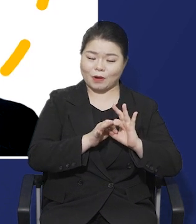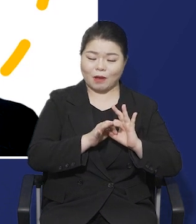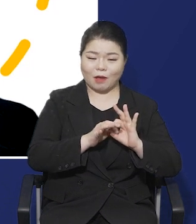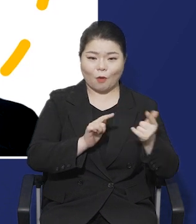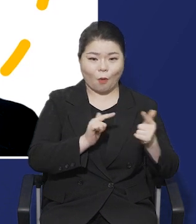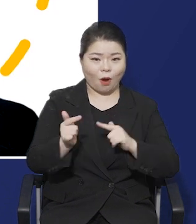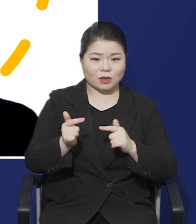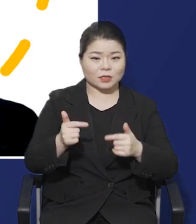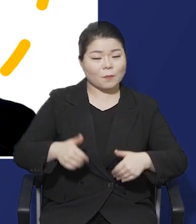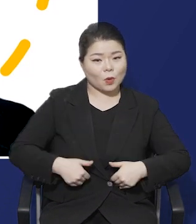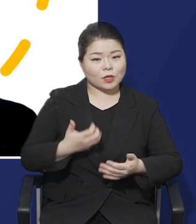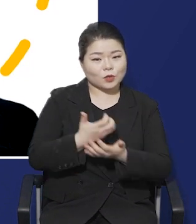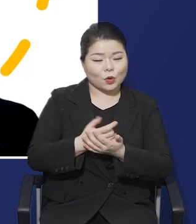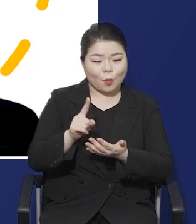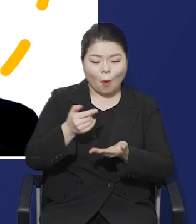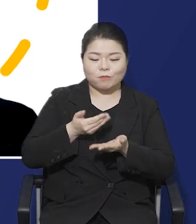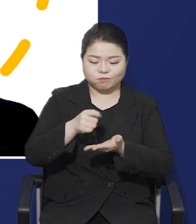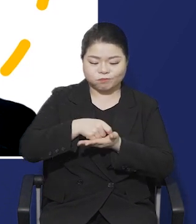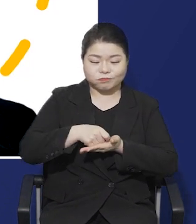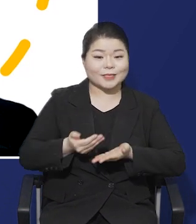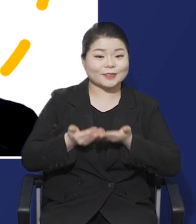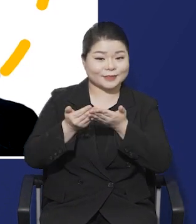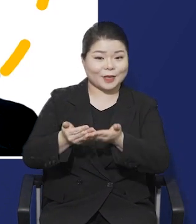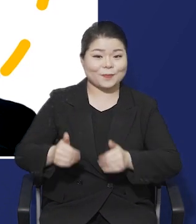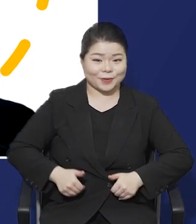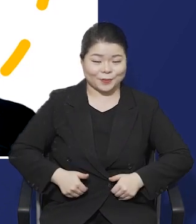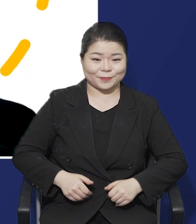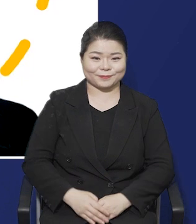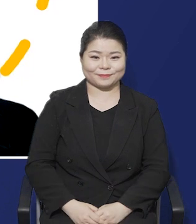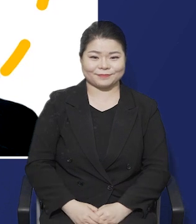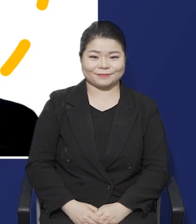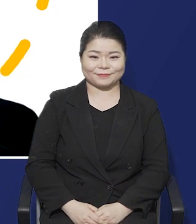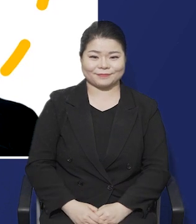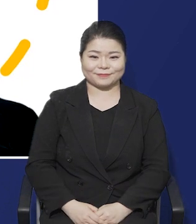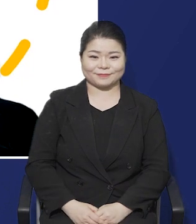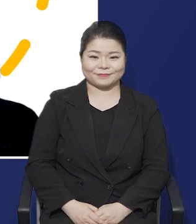다양한 구비 서류들을 제출을 해야 됩니다. 그런 부분들에 대해서 또